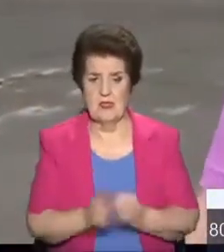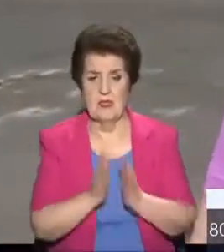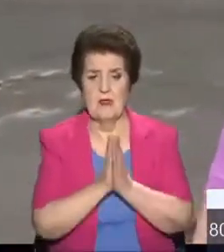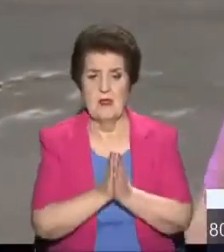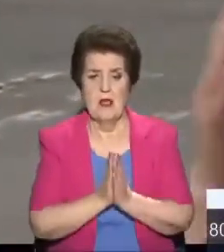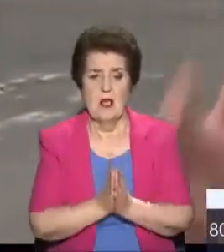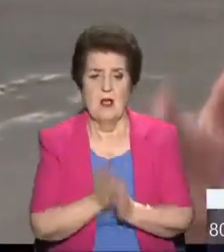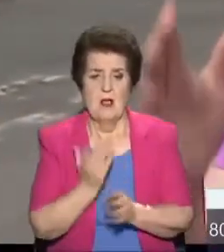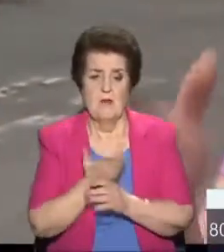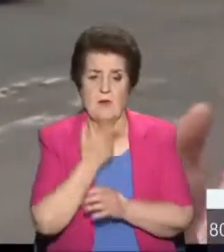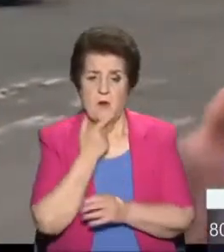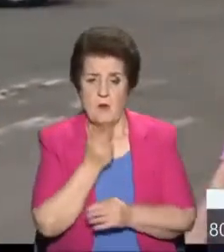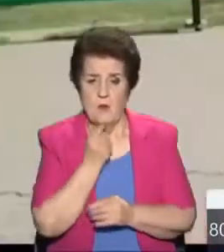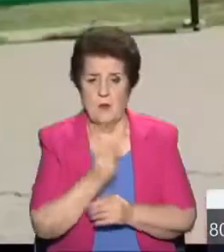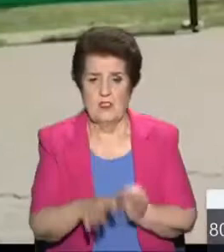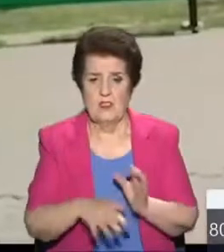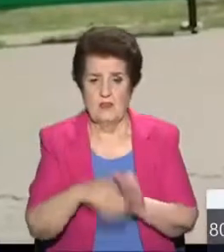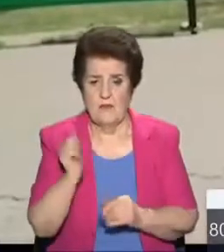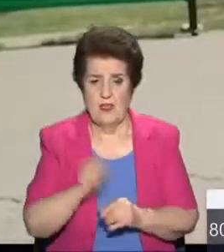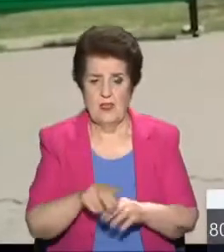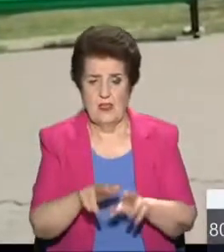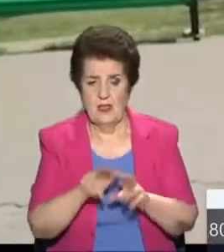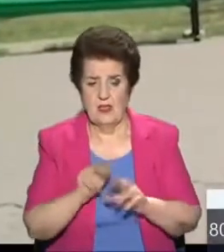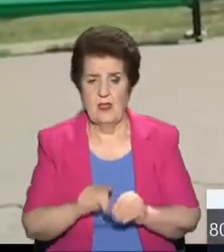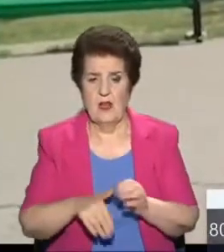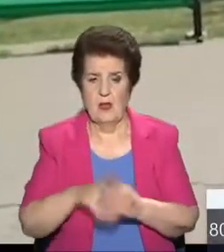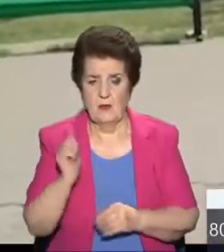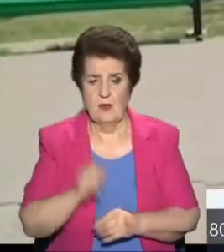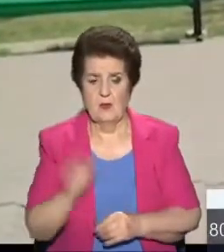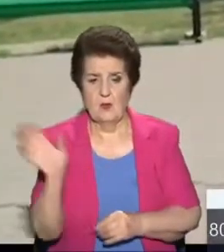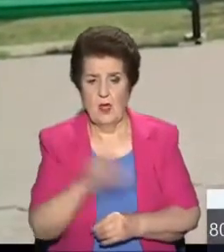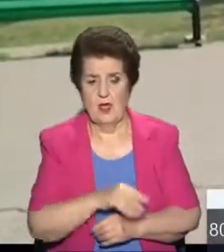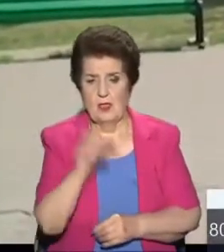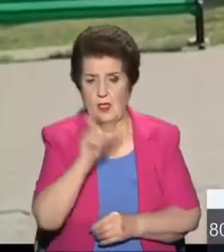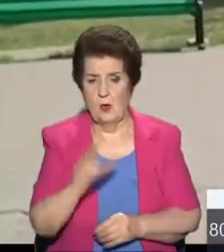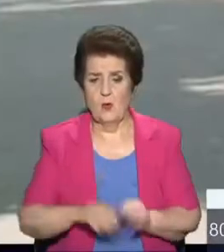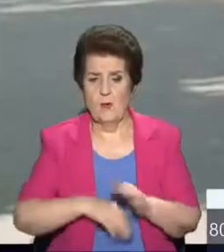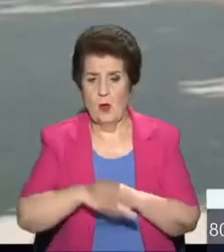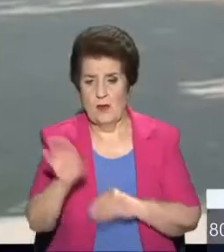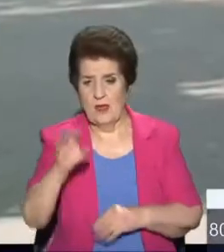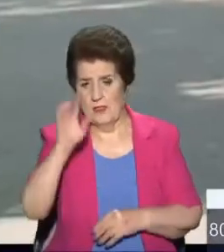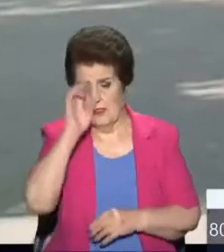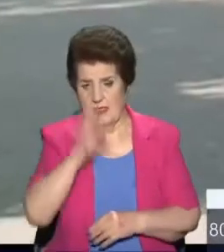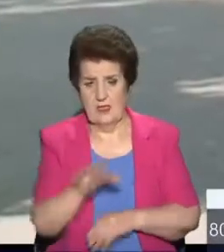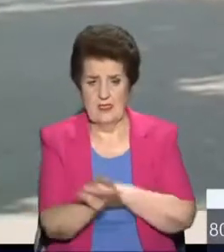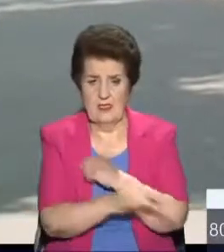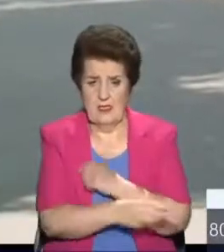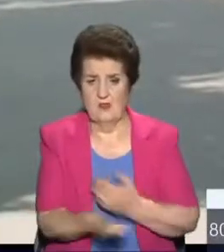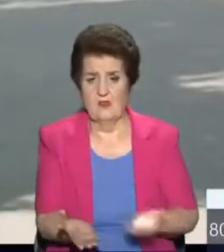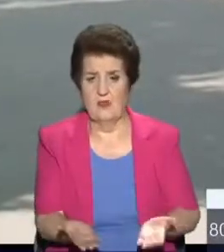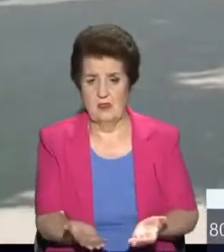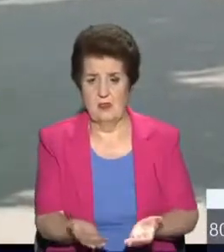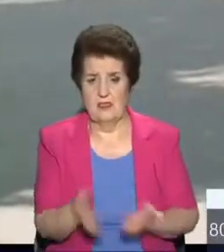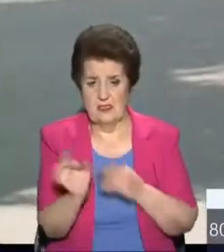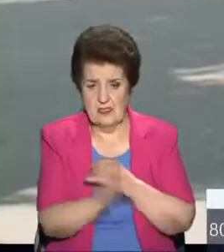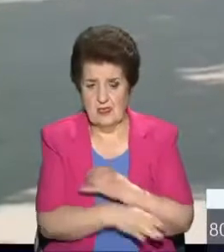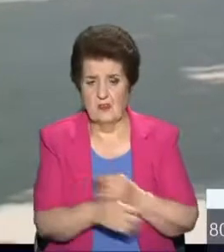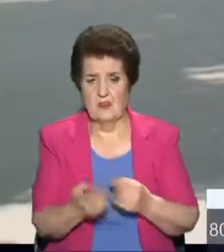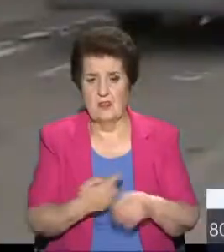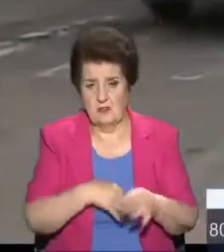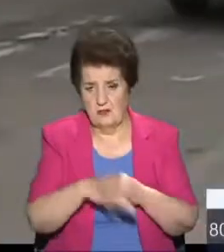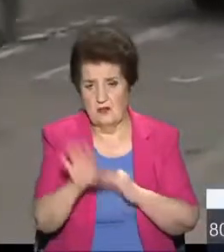faceți odata ca spital ieși la puternic toată lumea au plecat din țară din și din cauză că sărăcie de sărăcie de